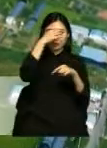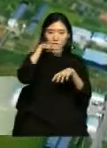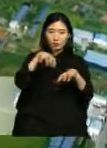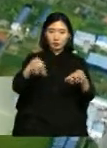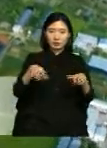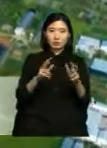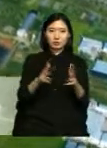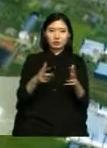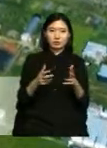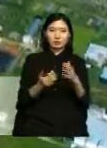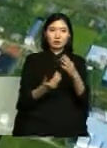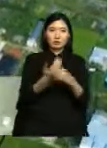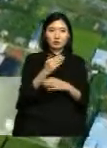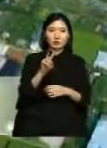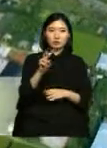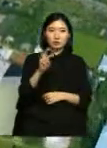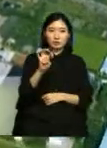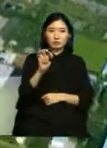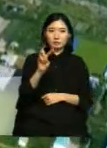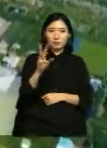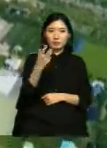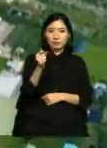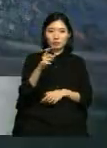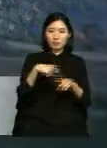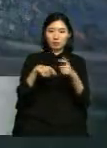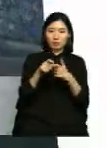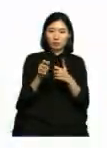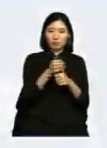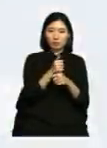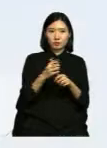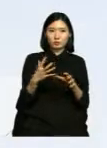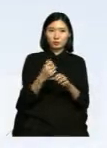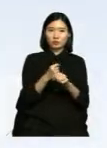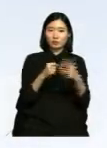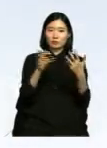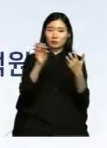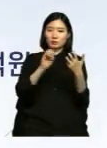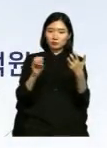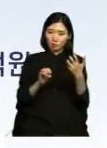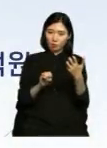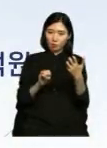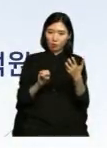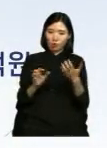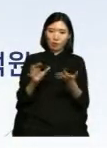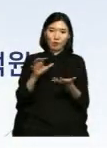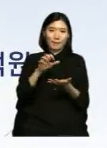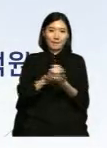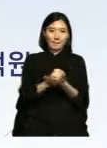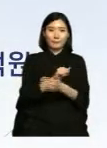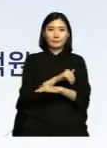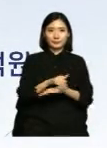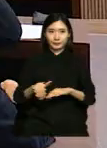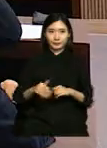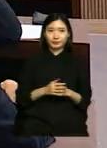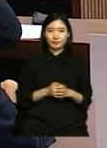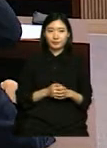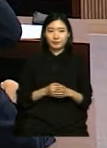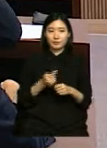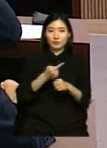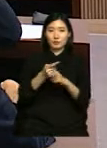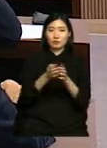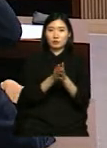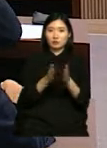사업에는 출자금 243억 원을 추가 편성해 총 사업비의 80%까지 확보할 계획입니다. 또